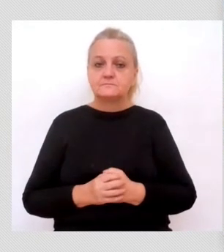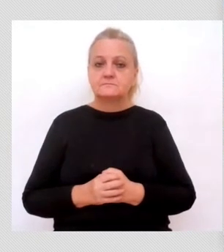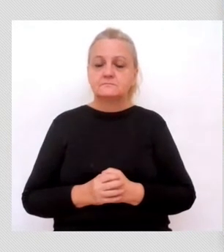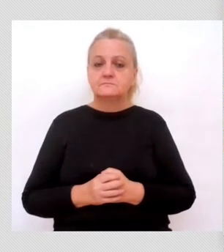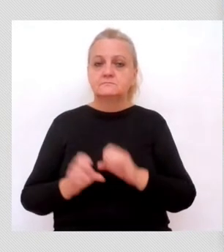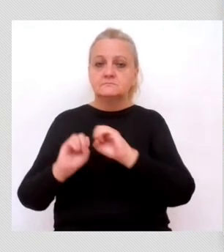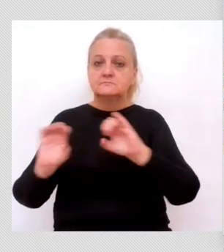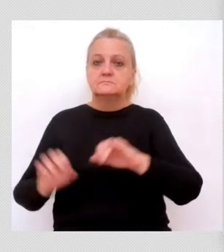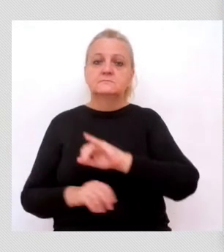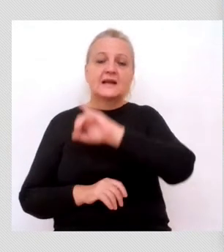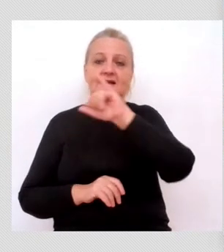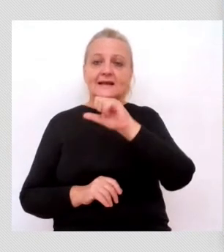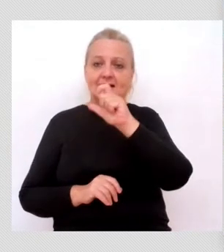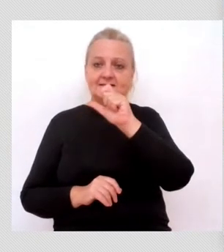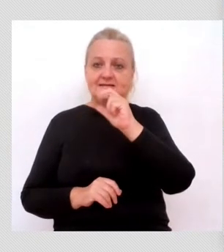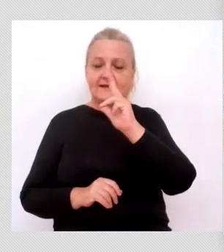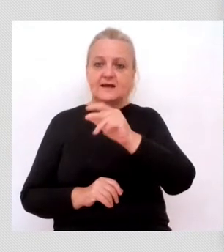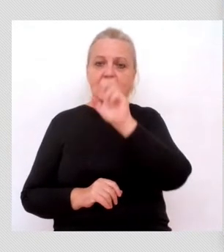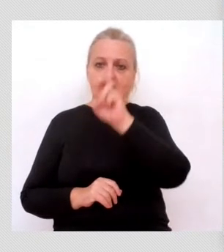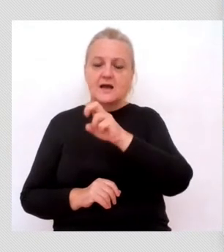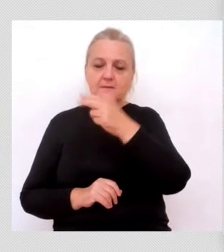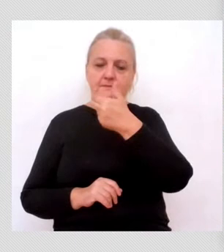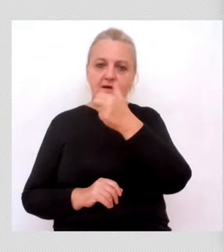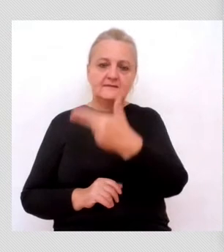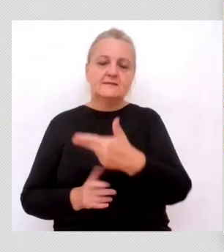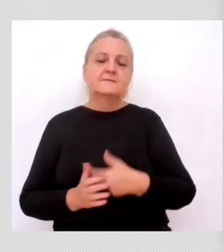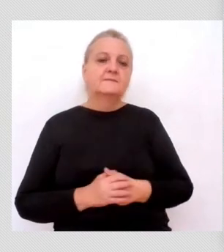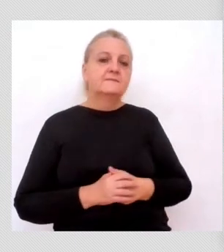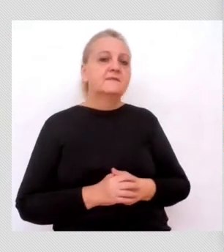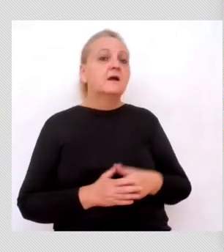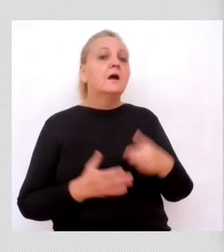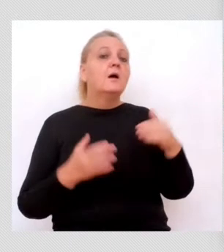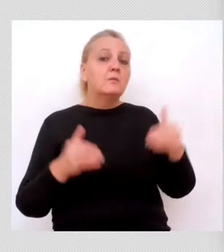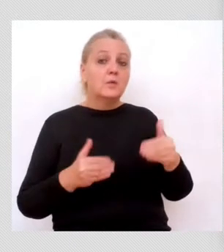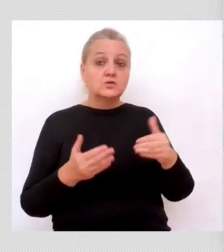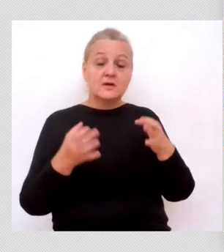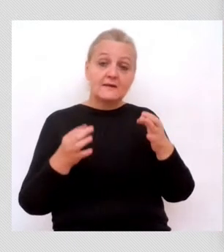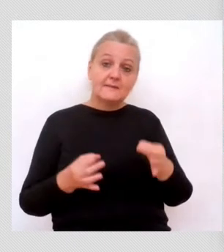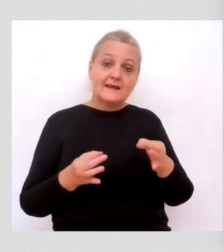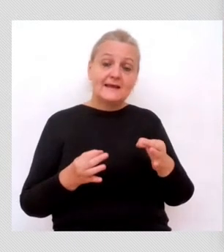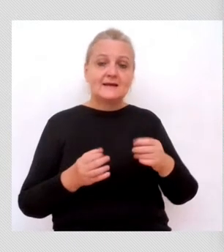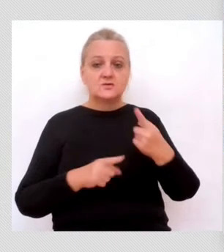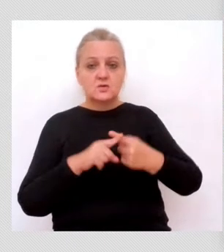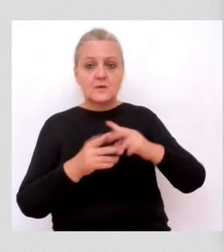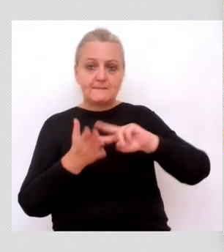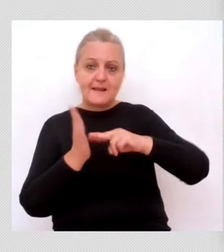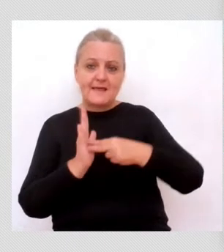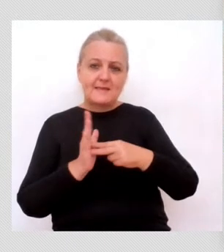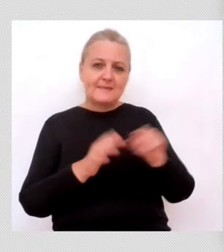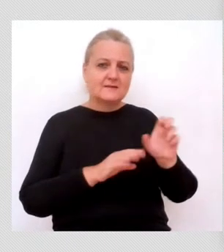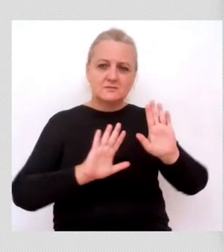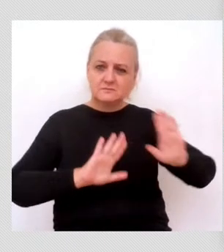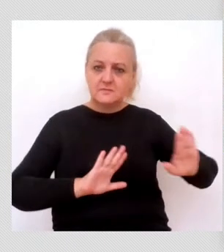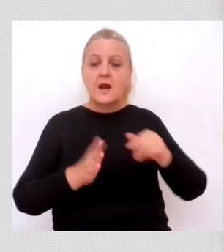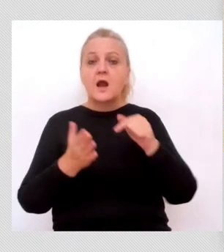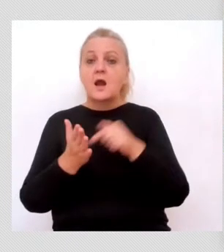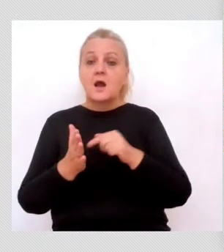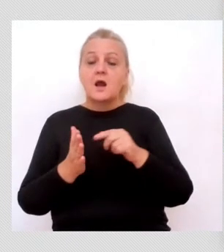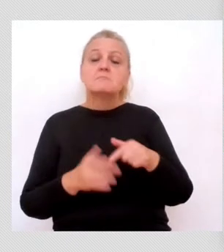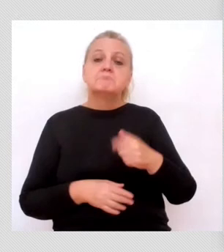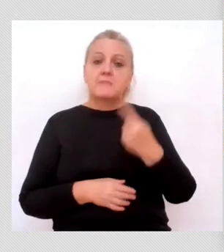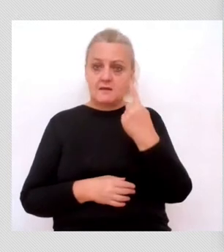Profesor Jacek Haman. Ja może tym razem tak strategicznie, a nie taktycznie. Znaczy, jeden problem, o którym